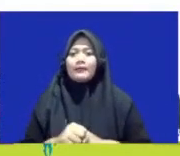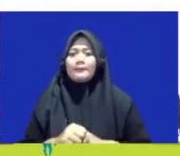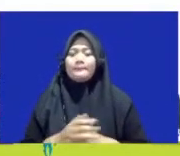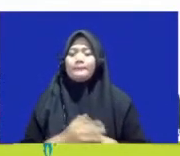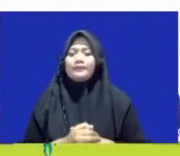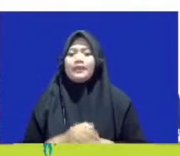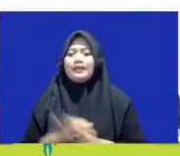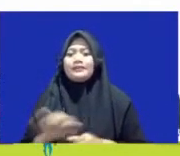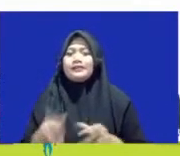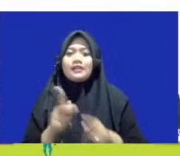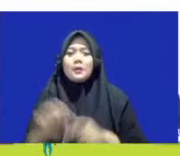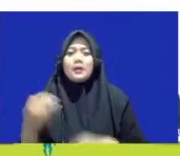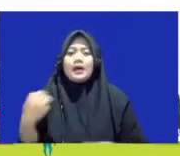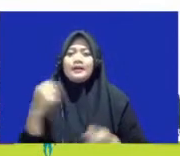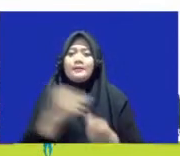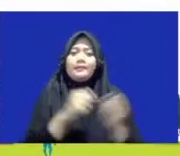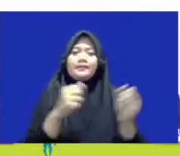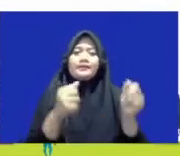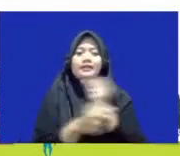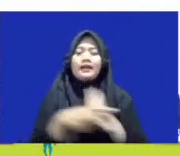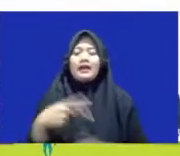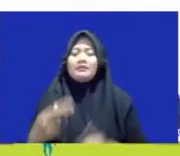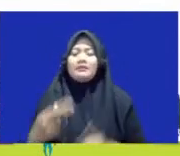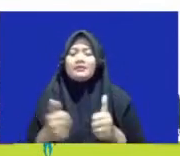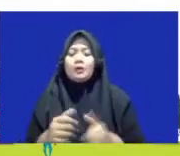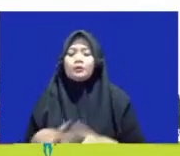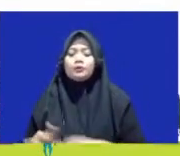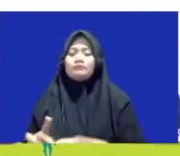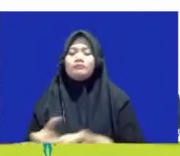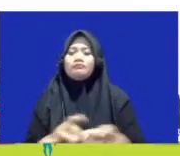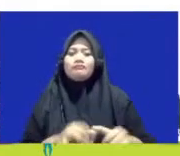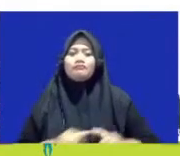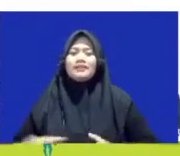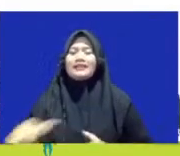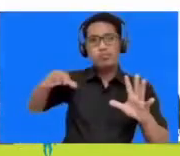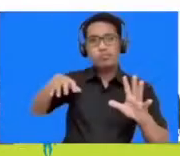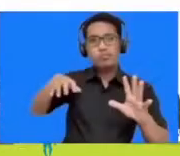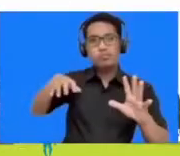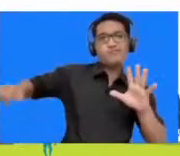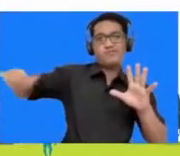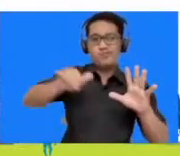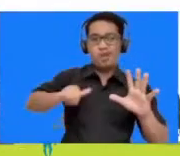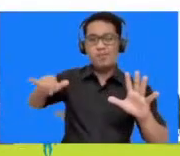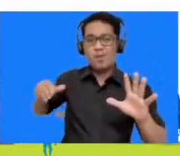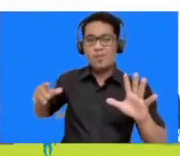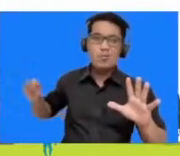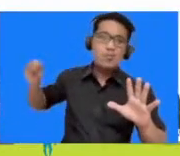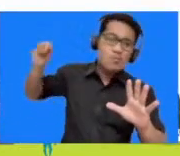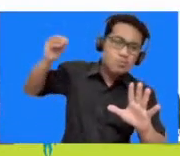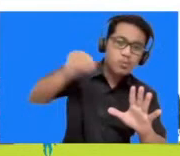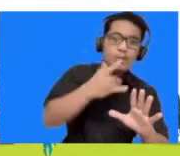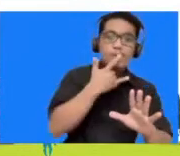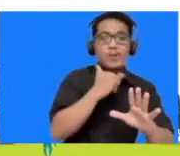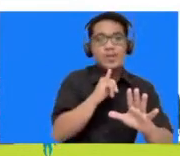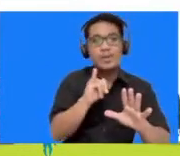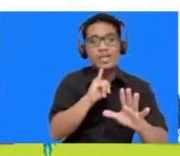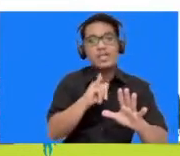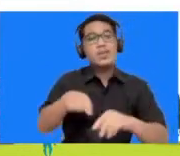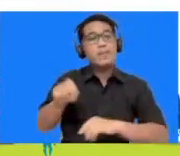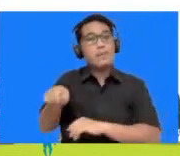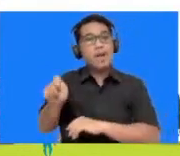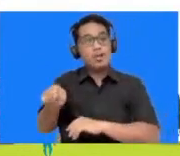terjadi bencana, kami bisa bersama-sama, seperti contoh kita kejadian di Palu, gempa bumi di Palu yang begitu dahsyat dengan